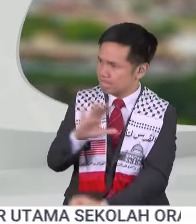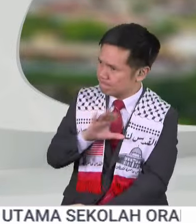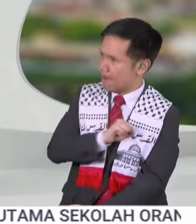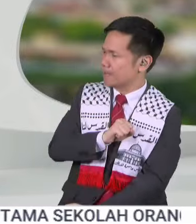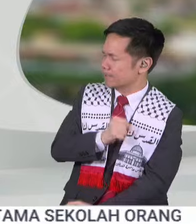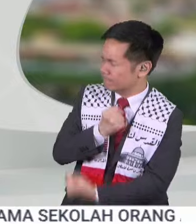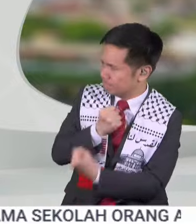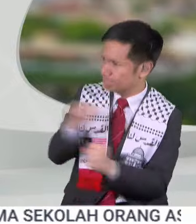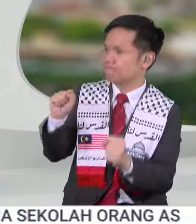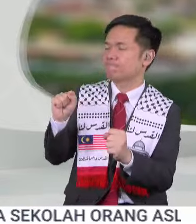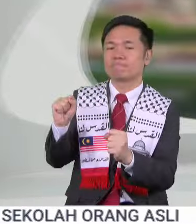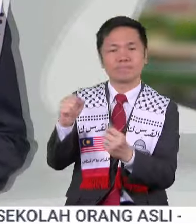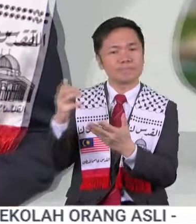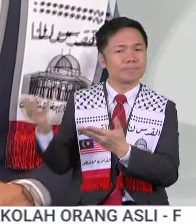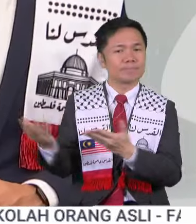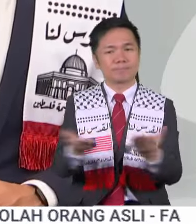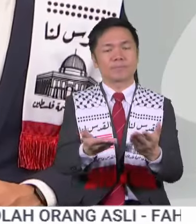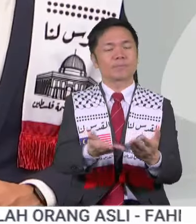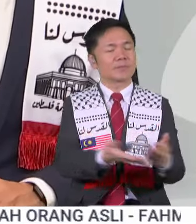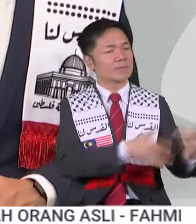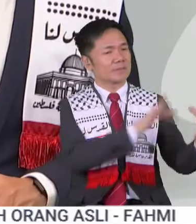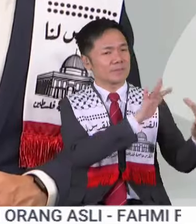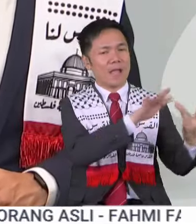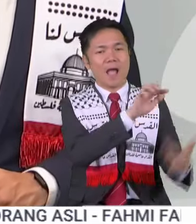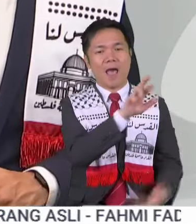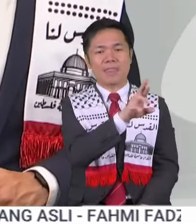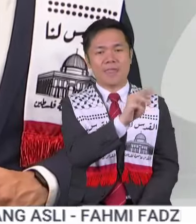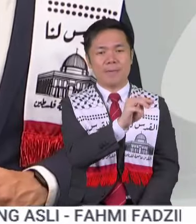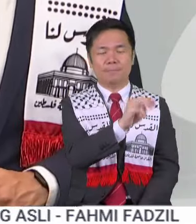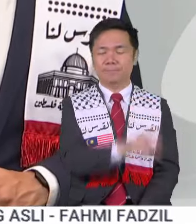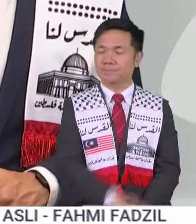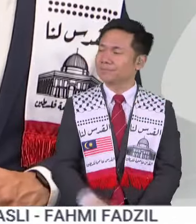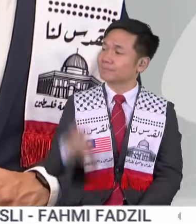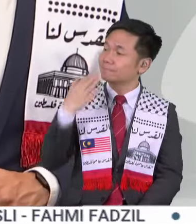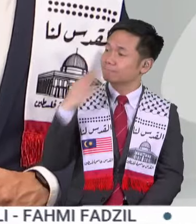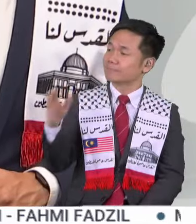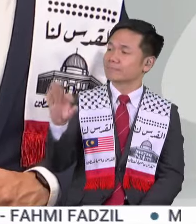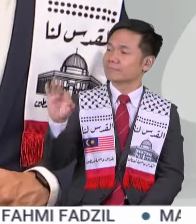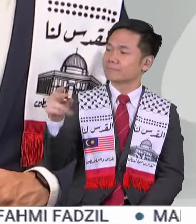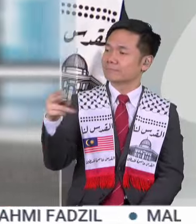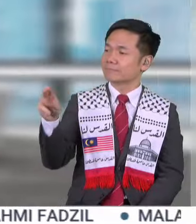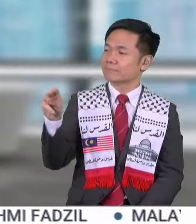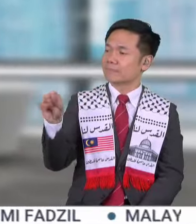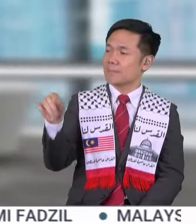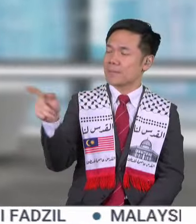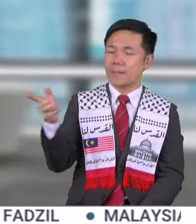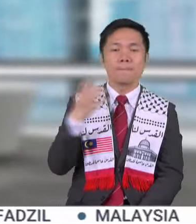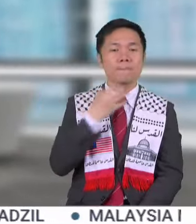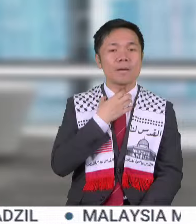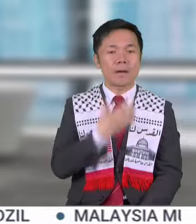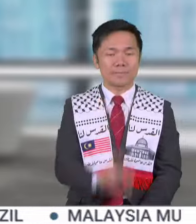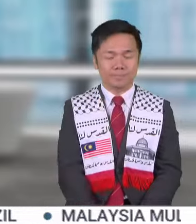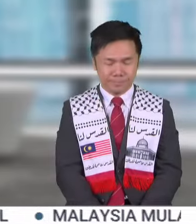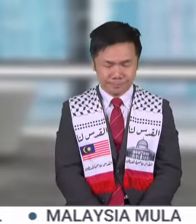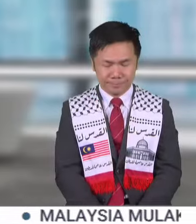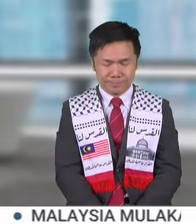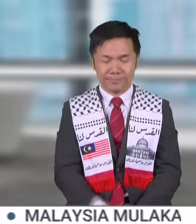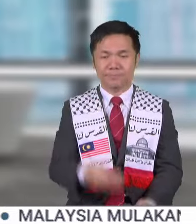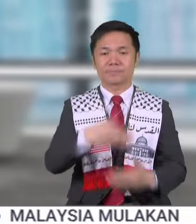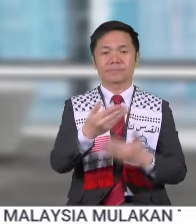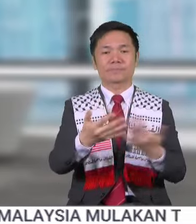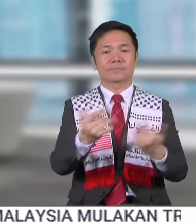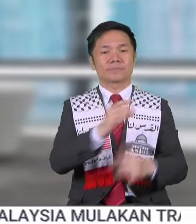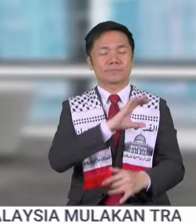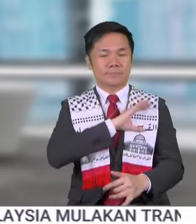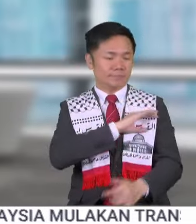angkasapuri kota media Baik terima kasih Fami langsung dari perakaudara anggota